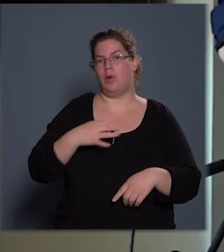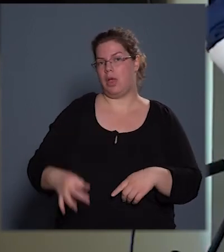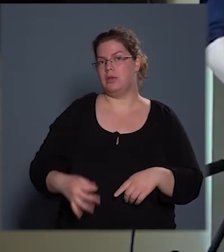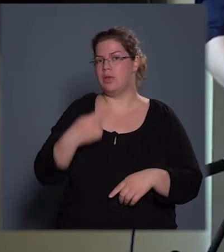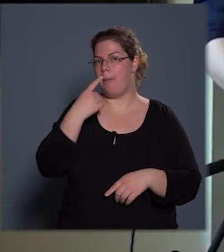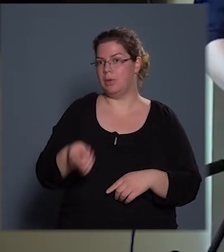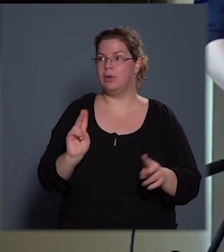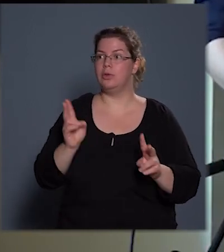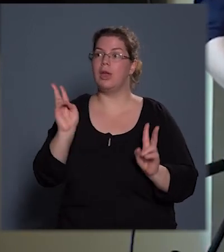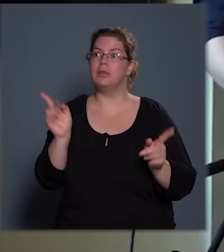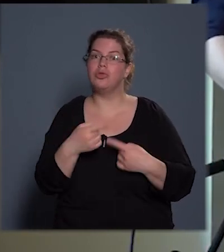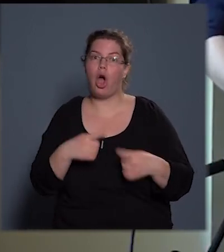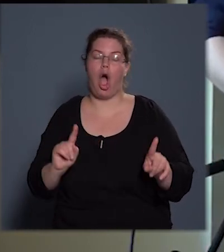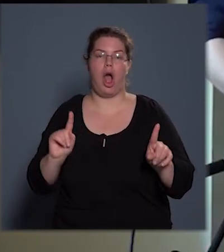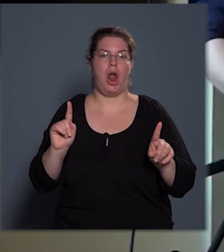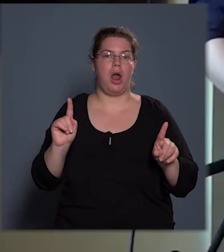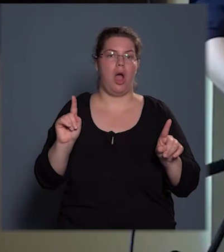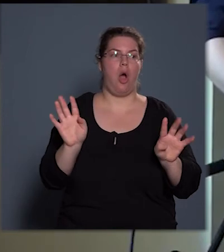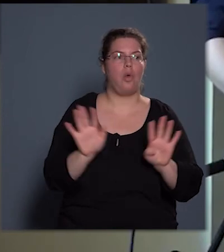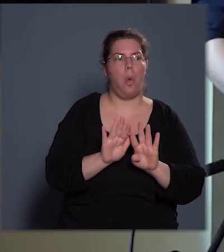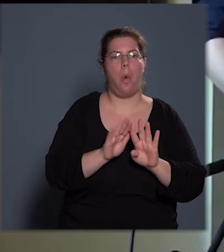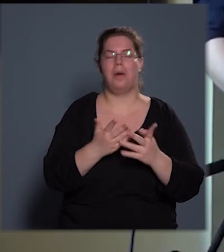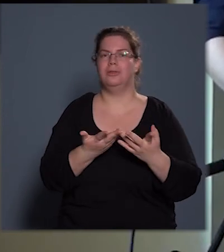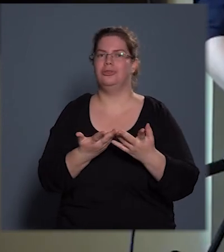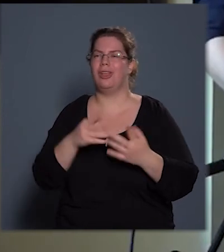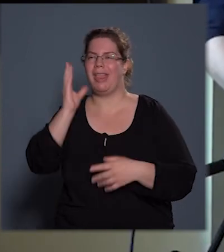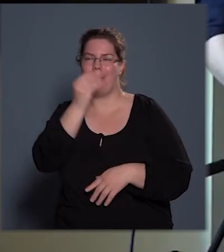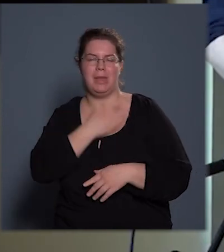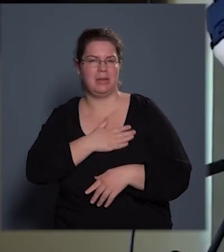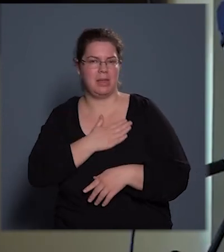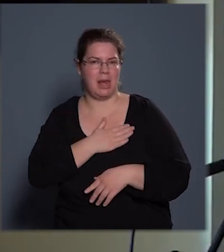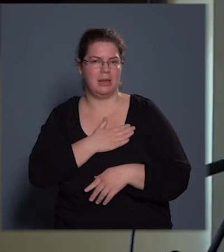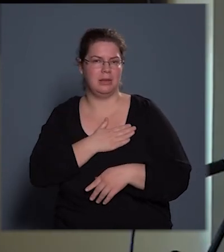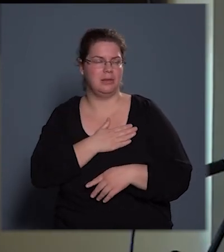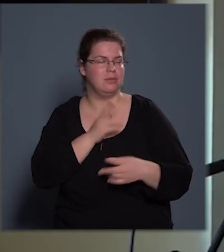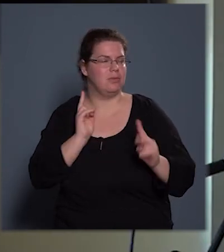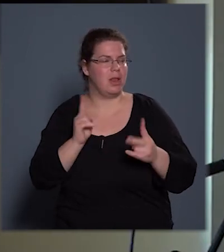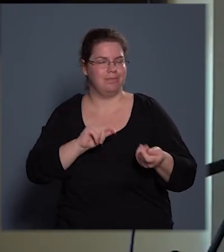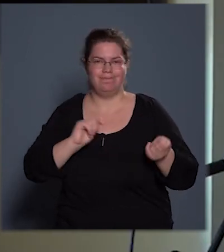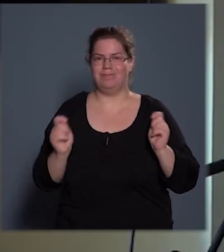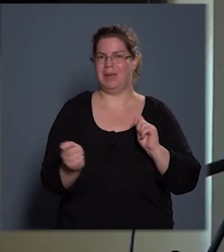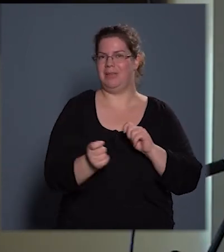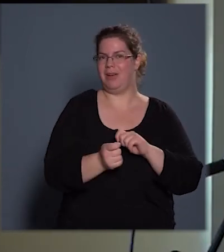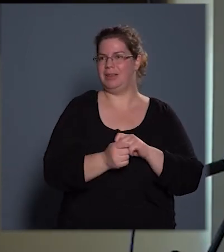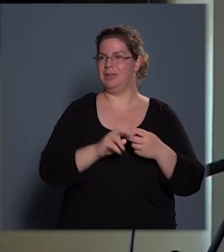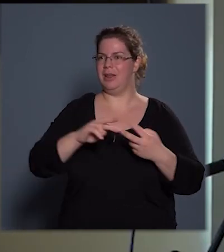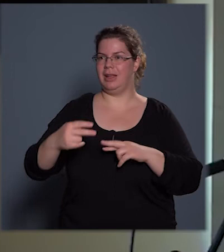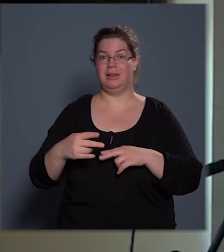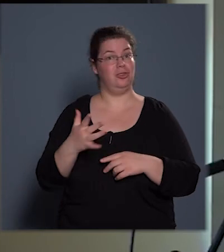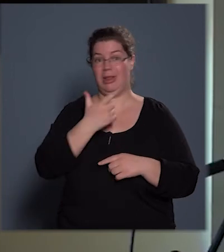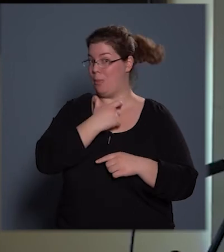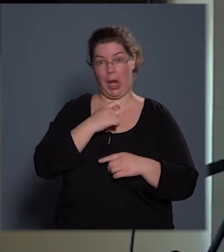a dal, a kórus, az emberek szeretete, az valahogy megváltoztatja a genetikát, és nem